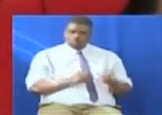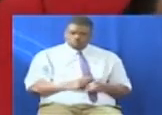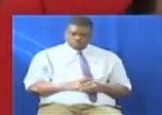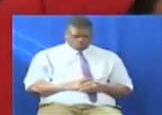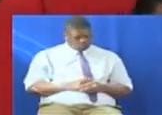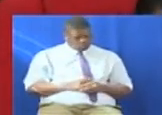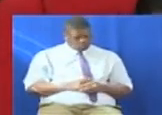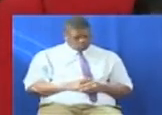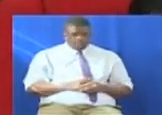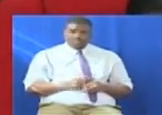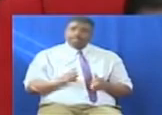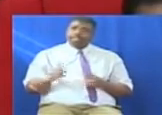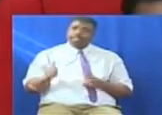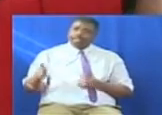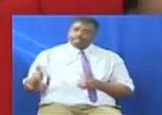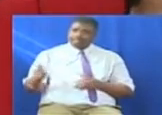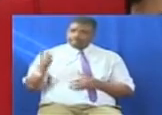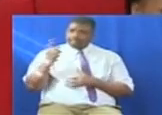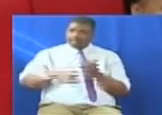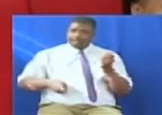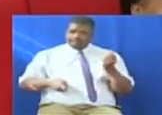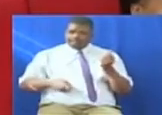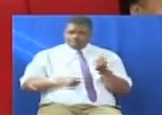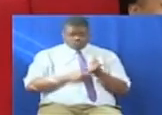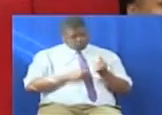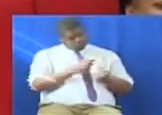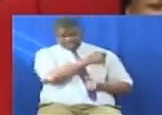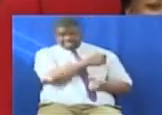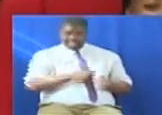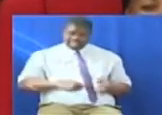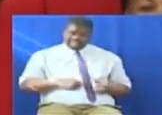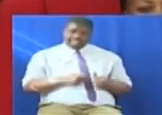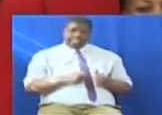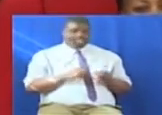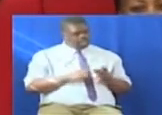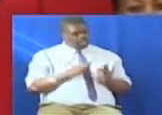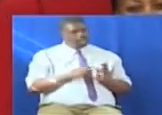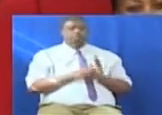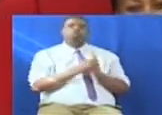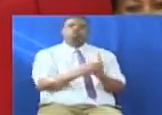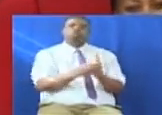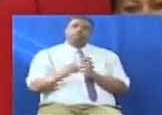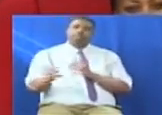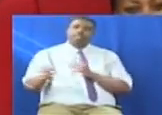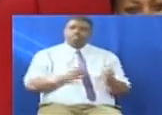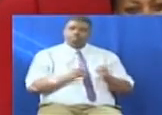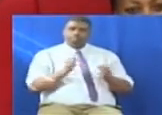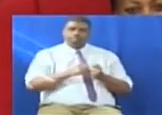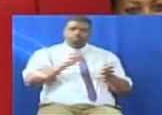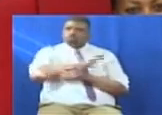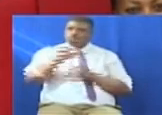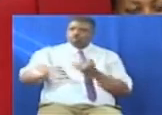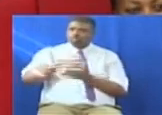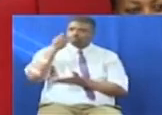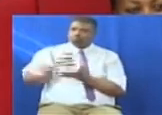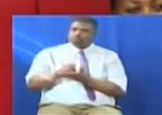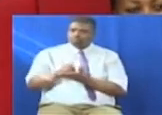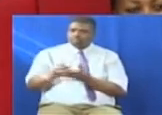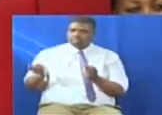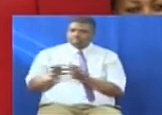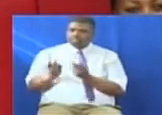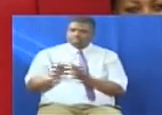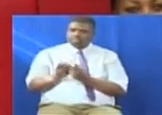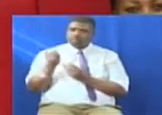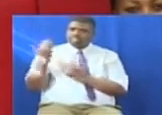Rais Magufuli ameongoza kwa matendo kwenye mambo yote ambayo amekuwa ameyaamua kama nchi. Lakini la mwisho